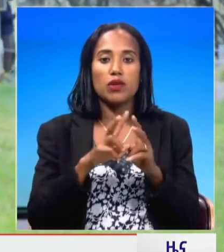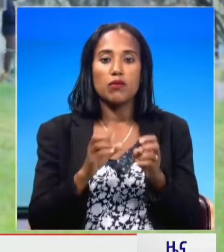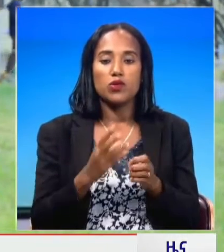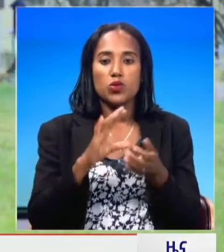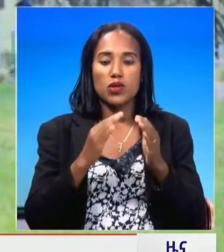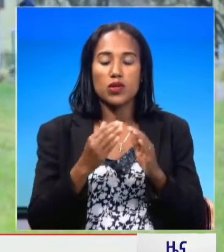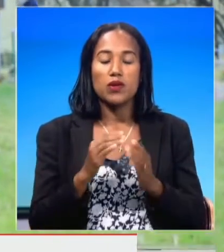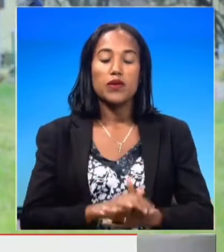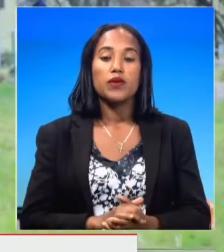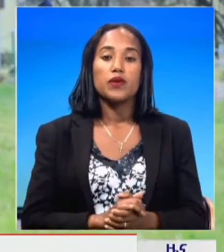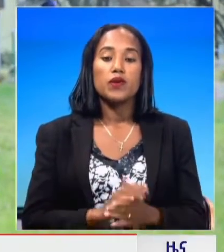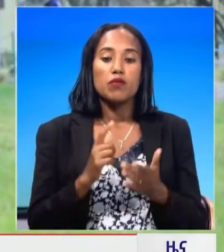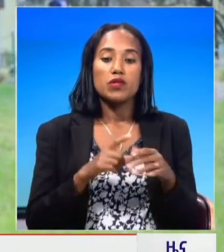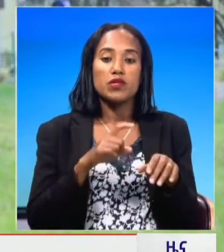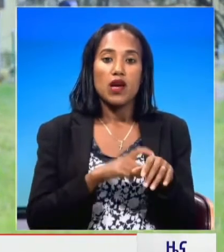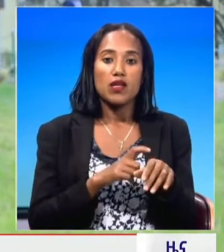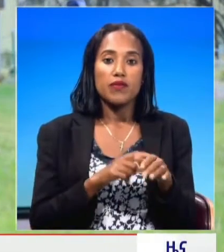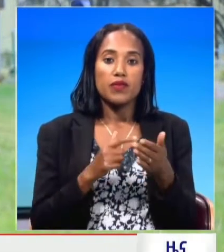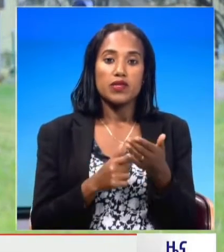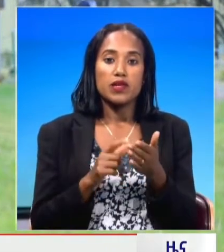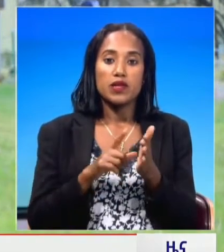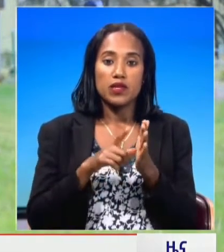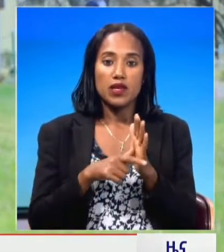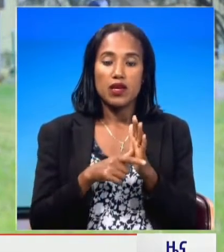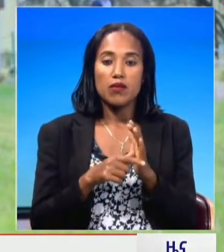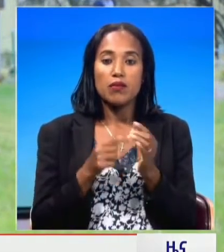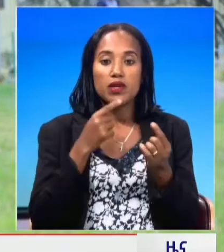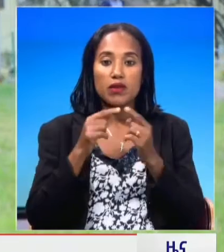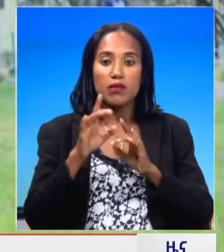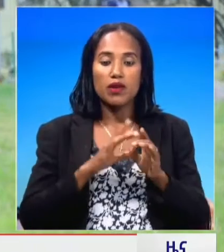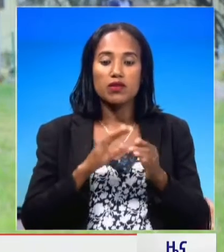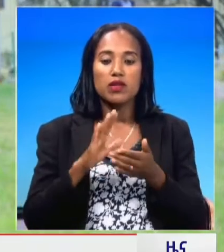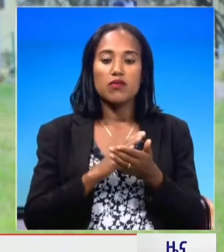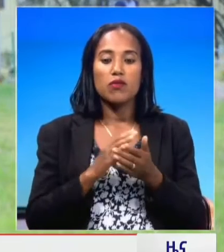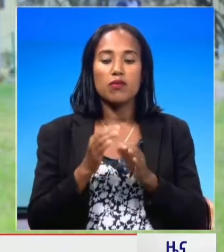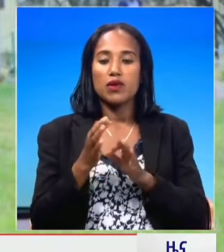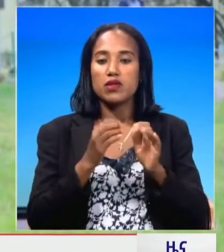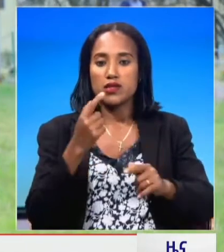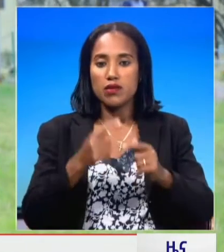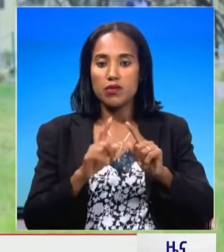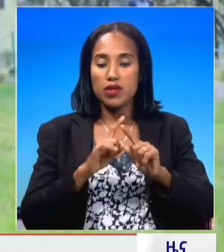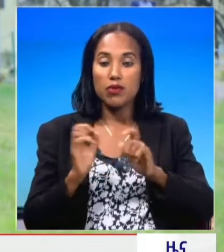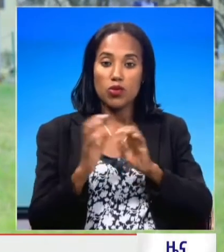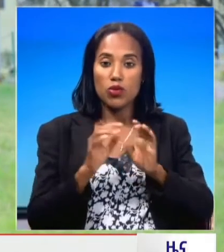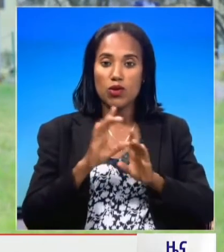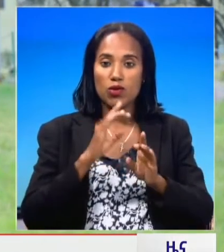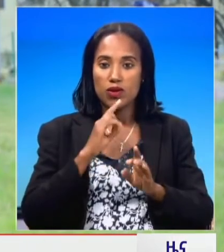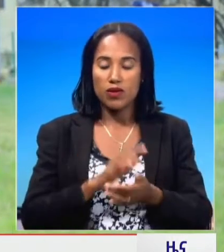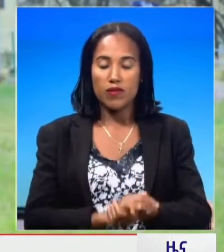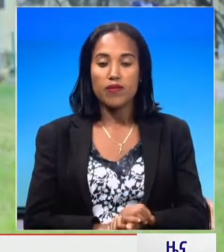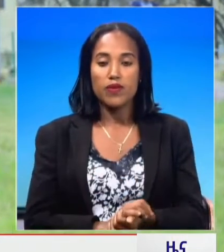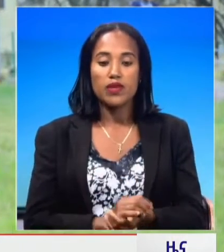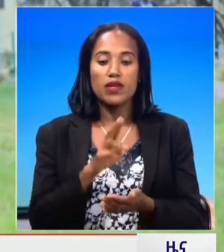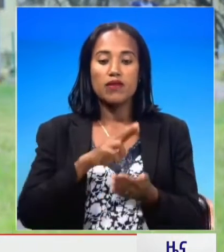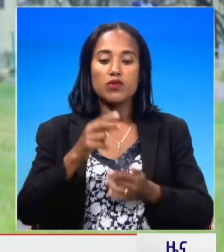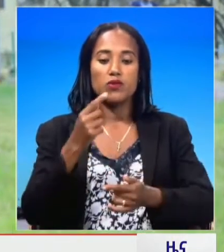ደቂቃ በዚህ ሰዓት በዚህ ደቂቃ በማድረግበት ንግግር አስተዋጽኦ መግለጽ አልችልም። በተለይ በጦርነቱ ያደረገው ነገርና የዩኒቨርሲቲ መምጣት